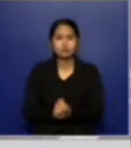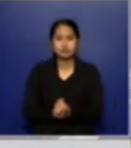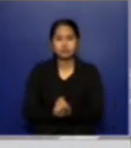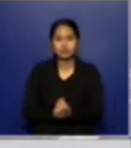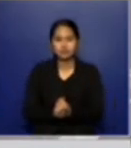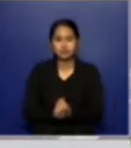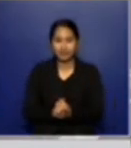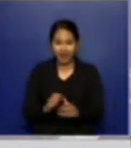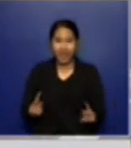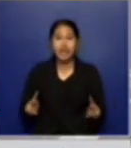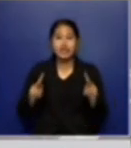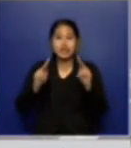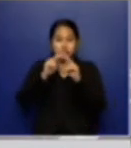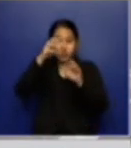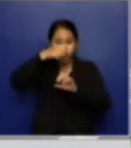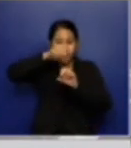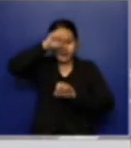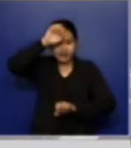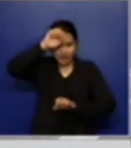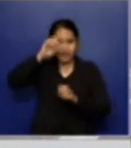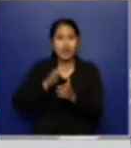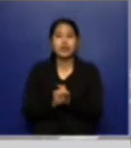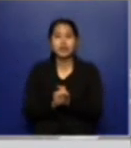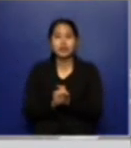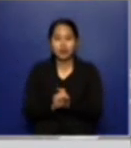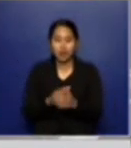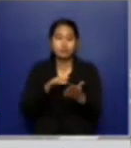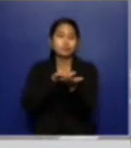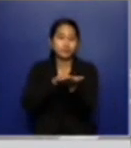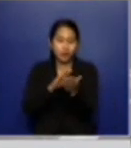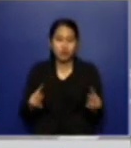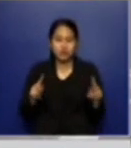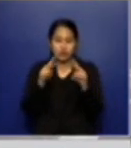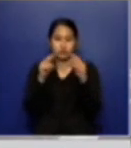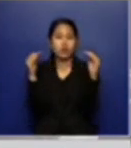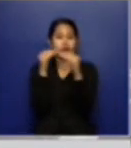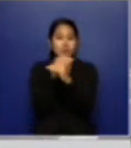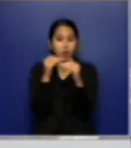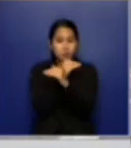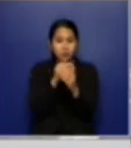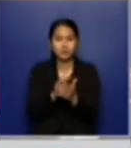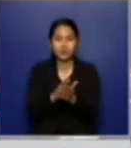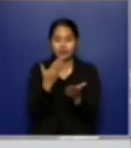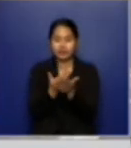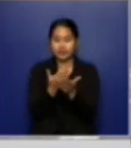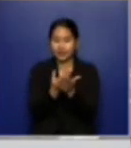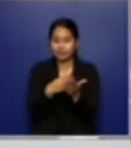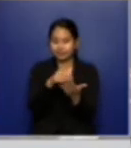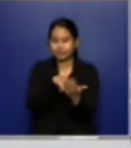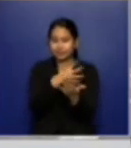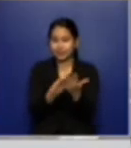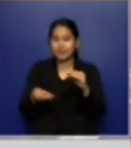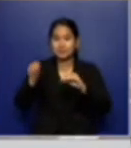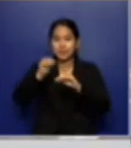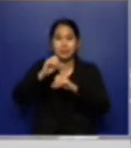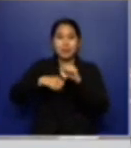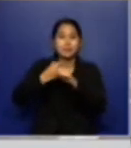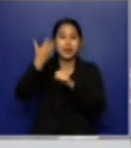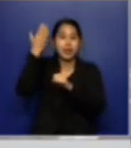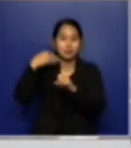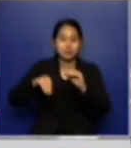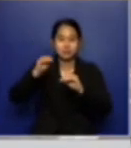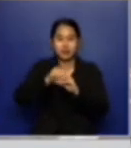ทในกระทรวงมหาดไทยนะคะในกระทรวงคมนาคมตั้งเพิ่มสูงขึ้นนะคะจากปีที่แล้วเนี่ย 17,000